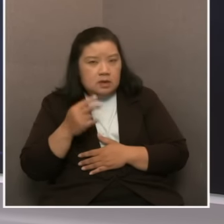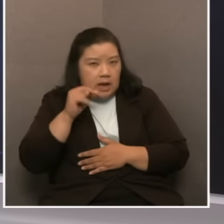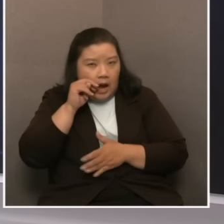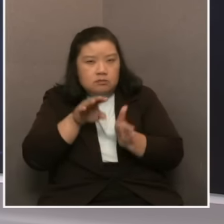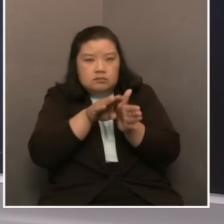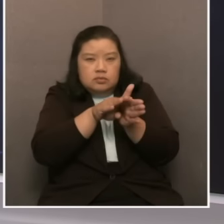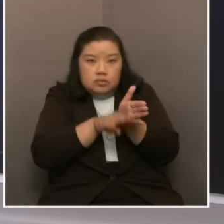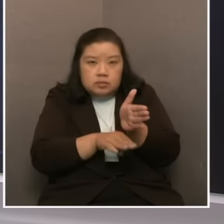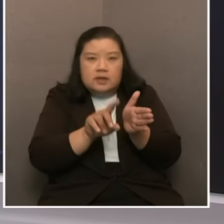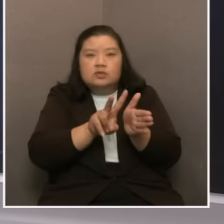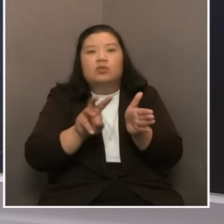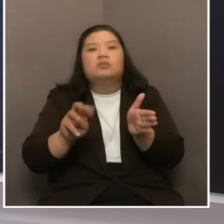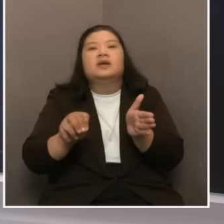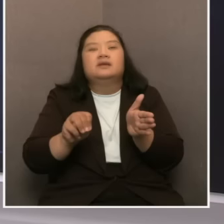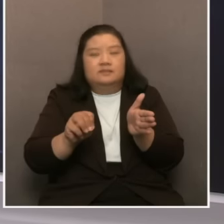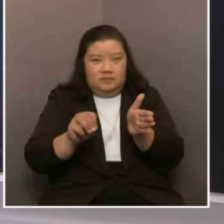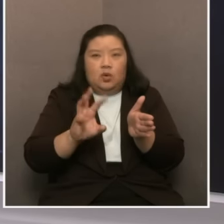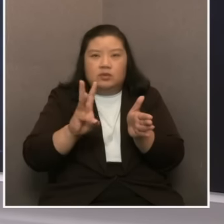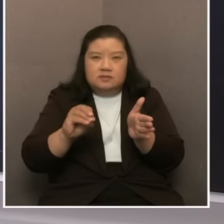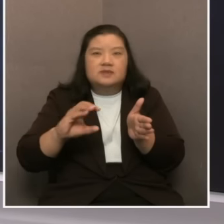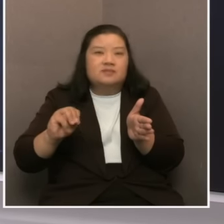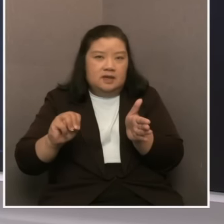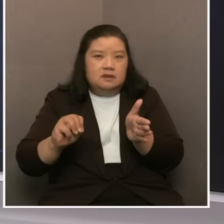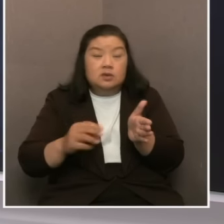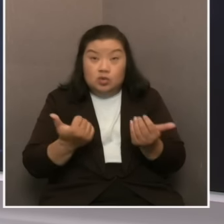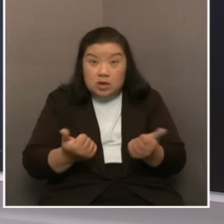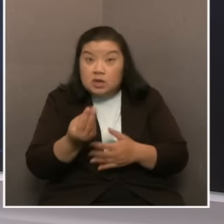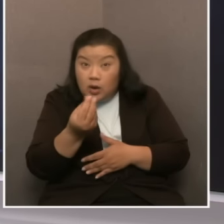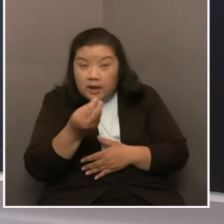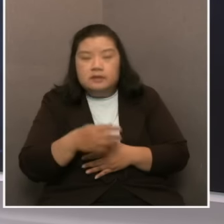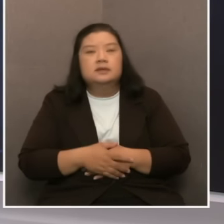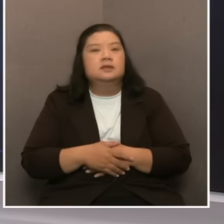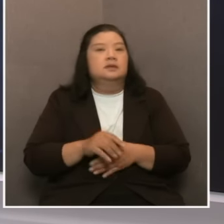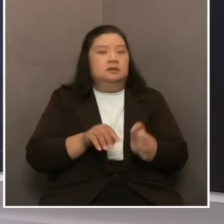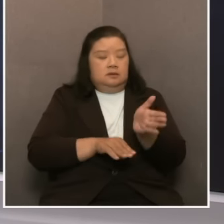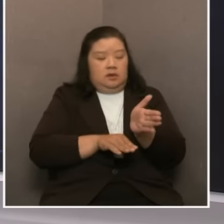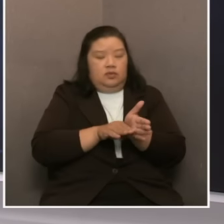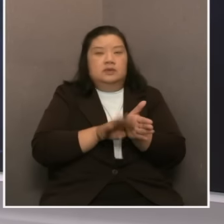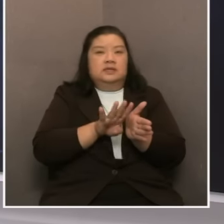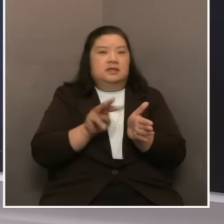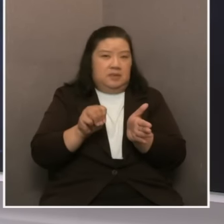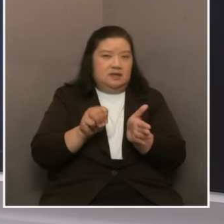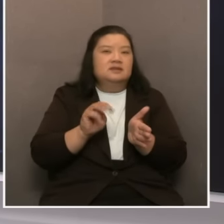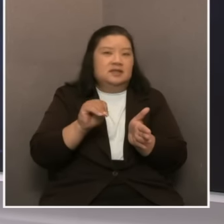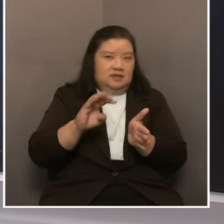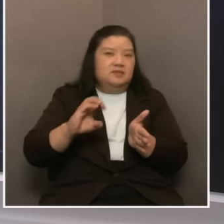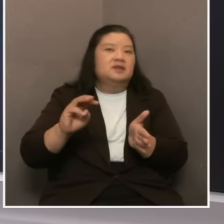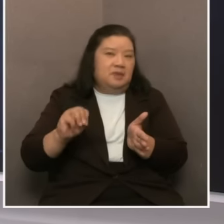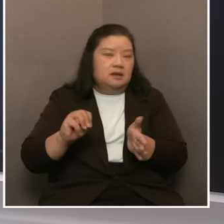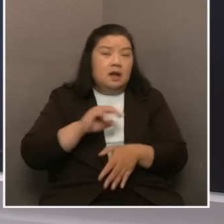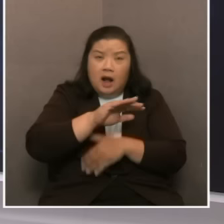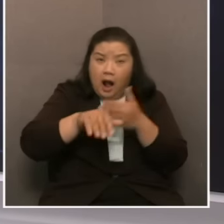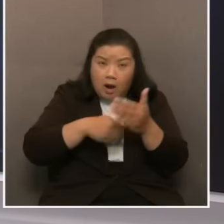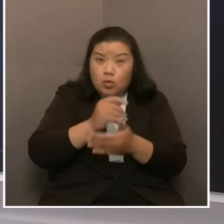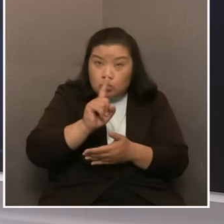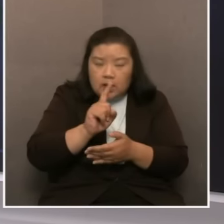วาตะหล intuitive ประมาณ 2 เมตร60 เมร ลาดสุดนั้อยู่ที่ประมาณ 4 เมตรย์ 40 เมตรนี่เป็นข้อมูลความสามา